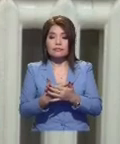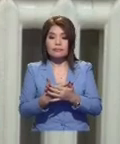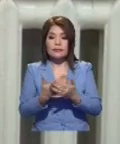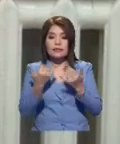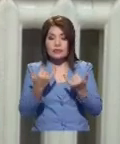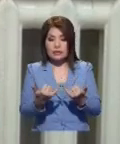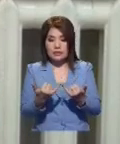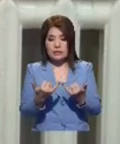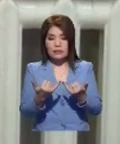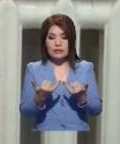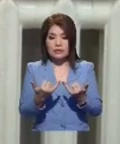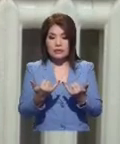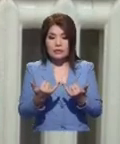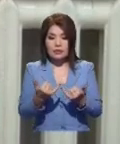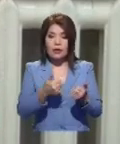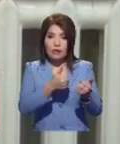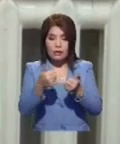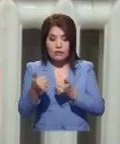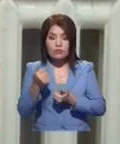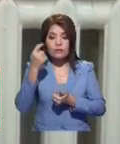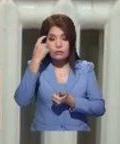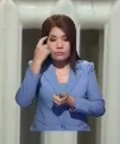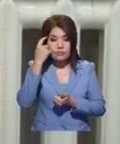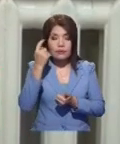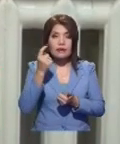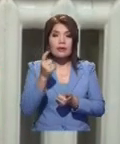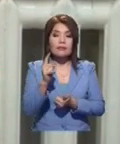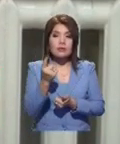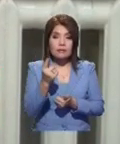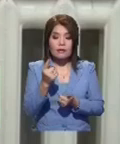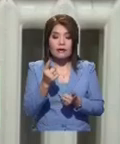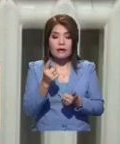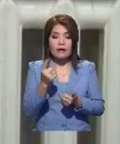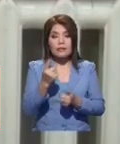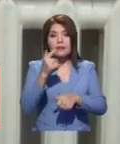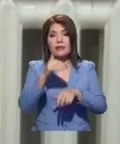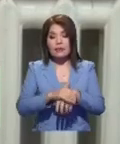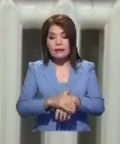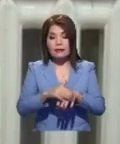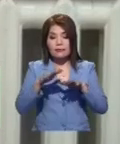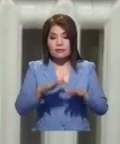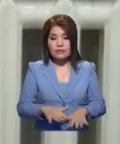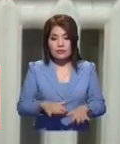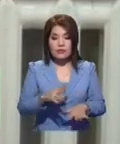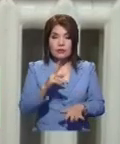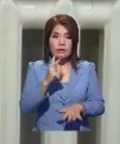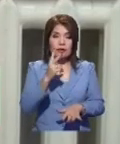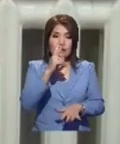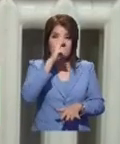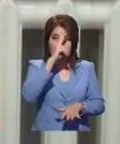қазіргі таңда жақсы деп есептеймін. Оның бір дәлелі осы 2-3 ай